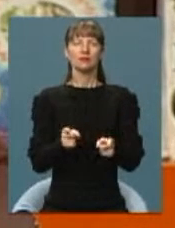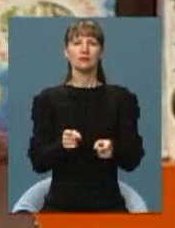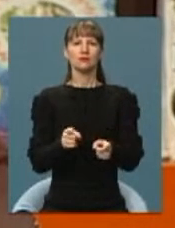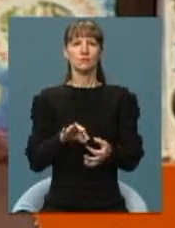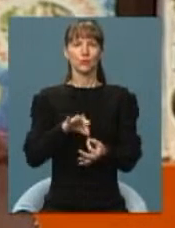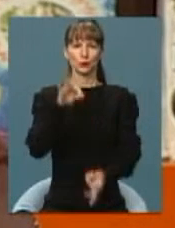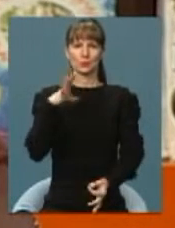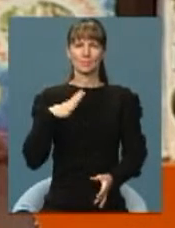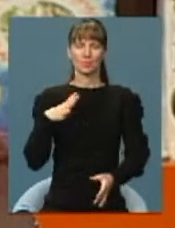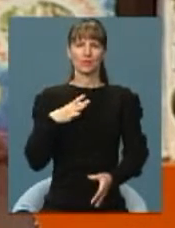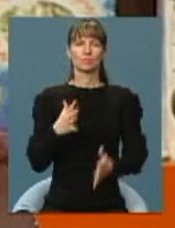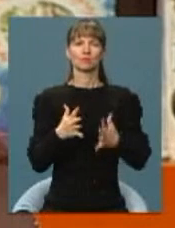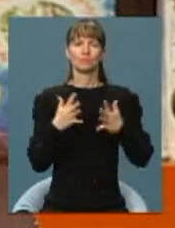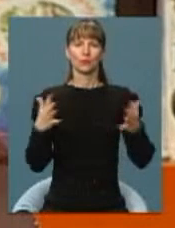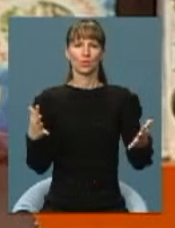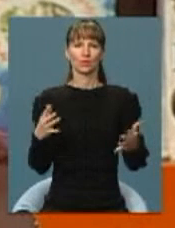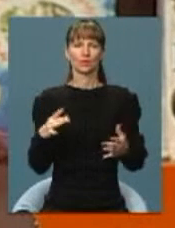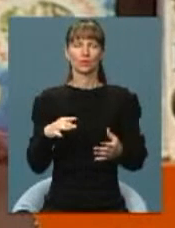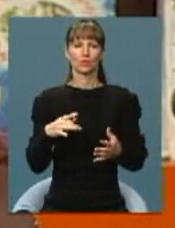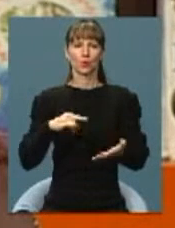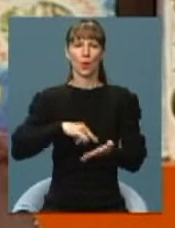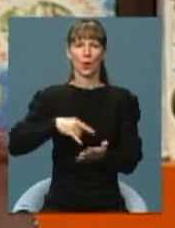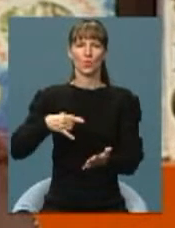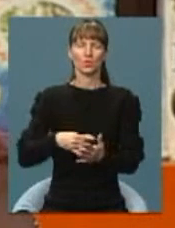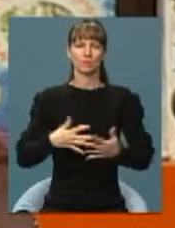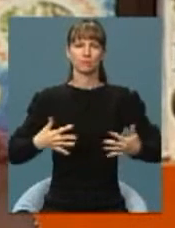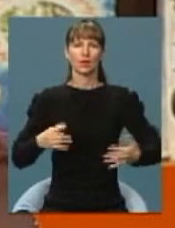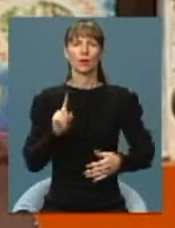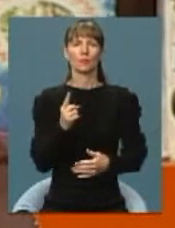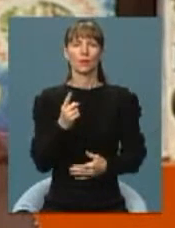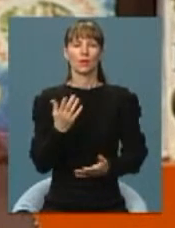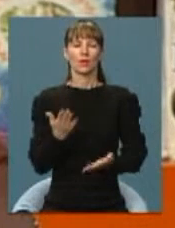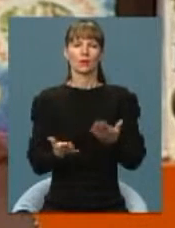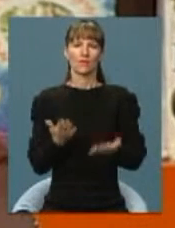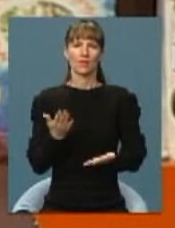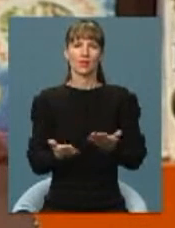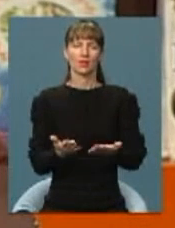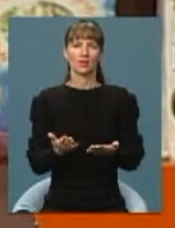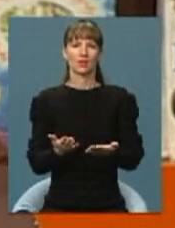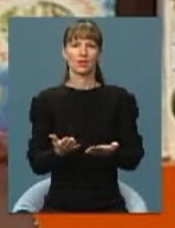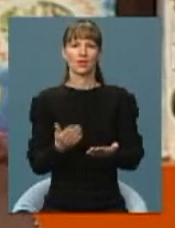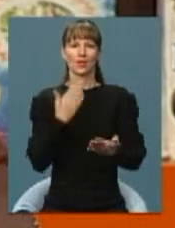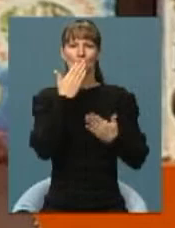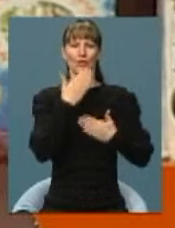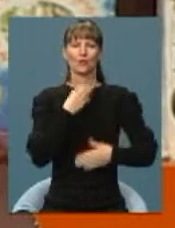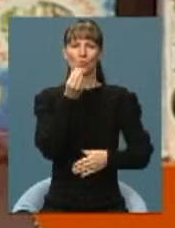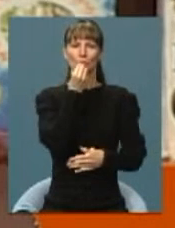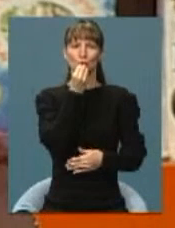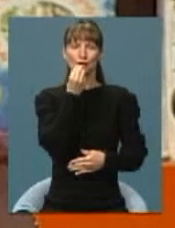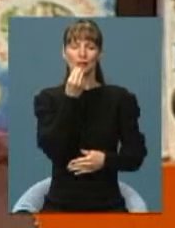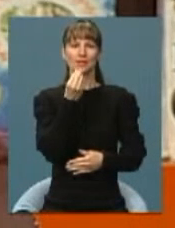худые, но большинство толстых, наверное, потому что они любят